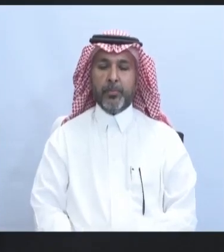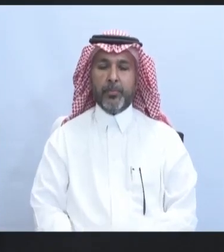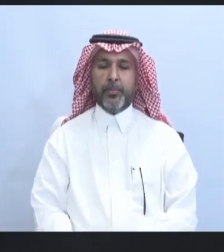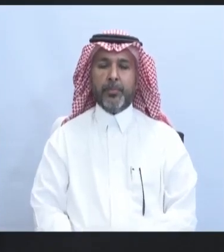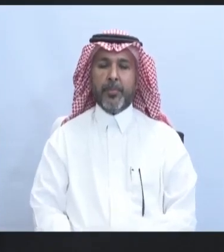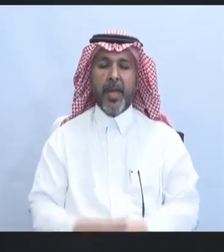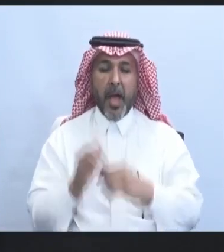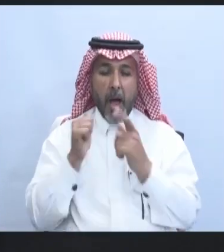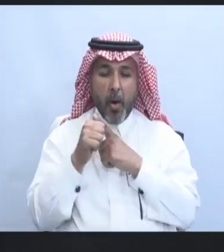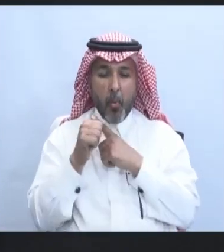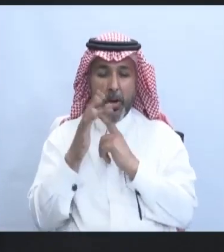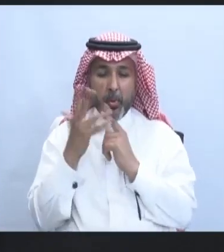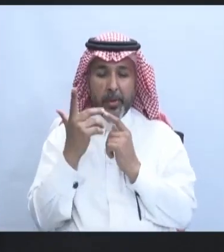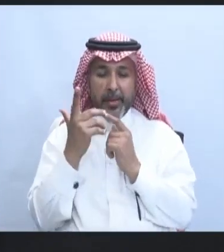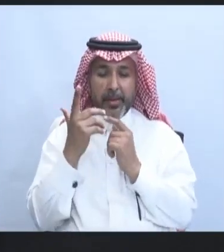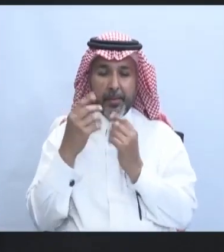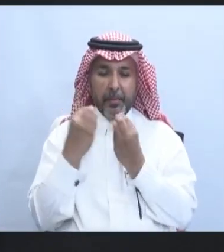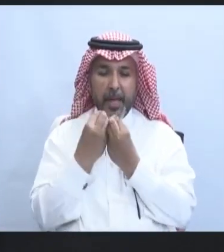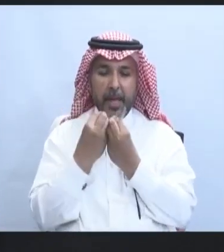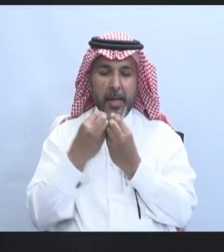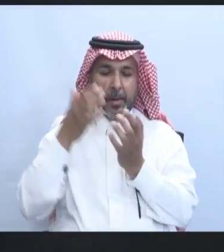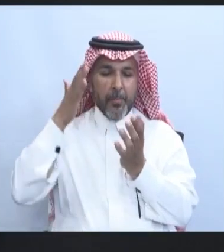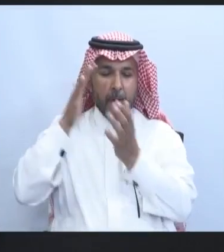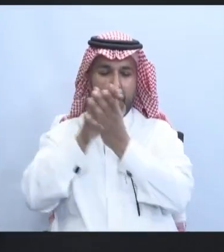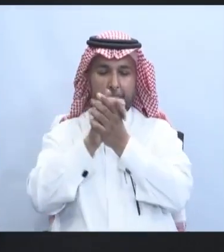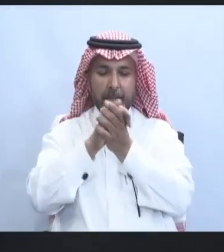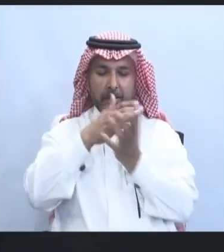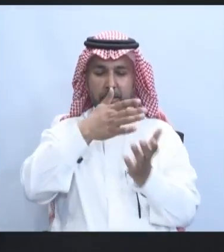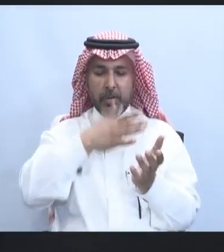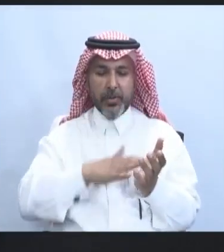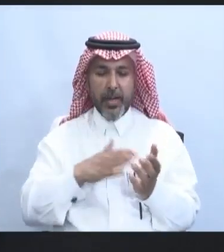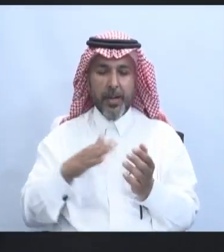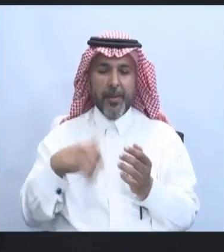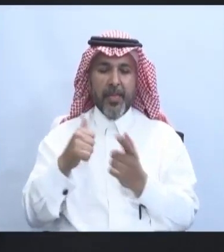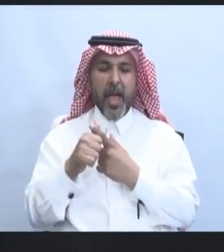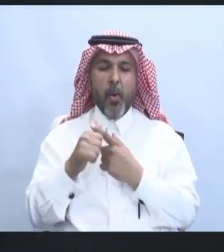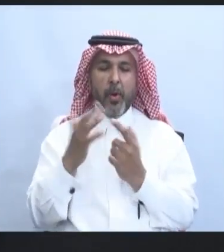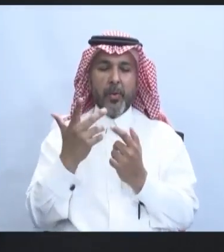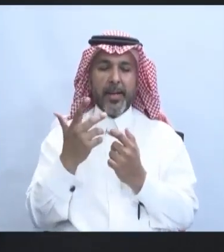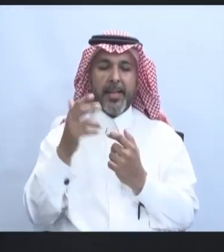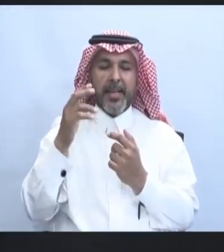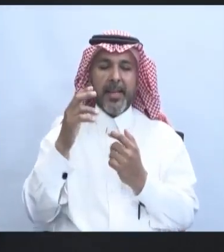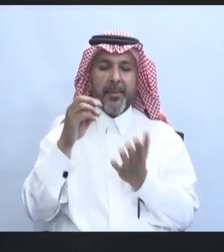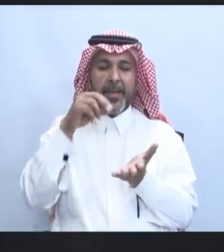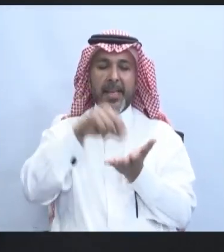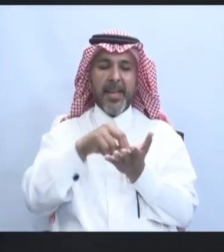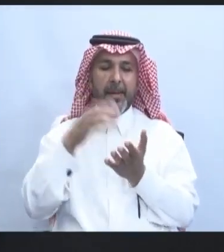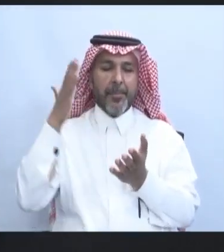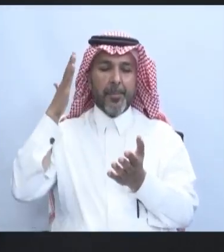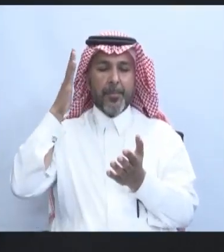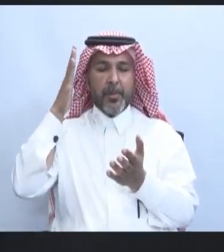هي مرتبطه ببعثه نبينا محمد صلى الله عليه وسلم وهجرته الى المدينه التي تاسست فيه الدوله